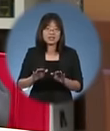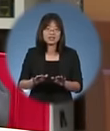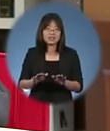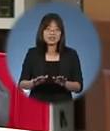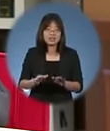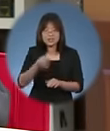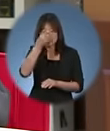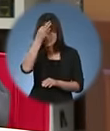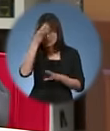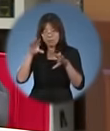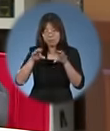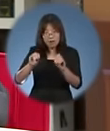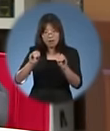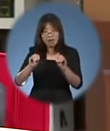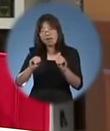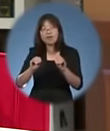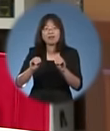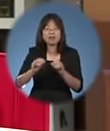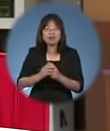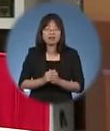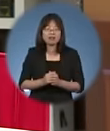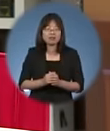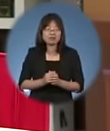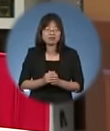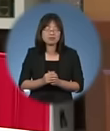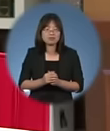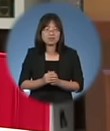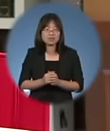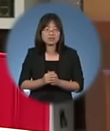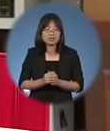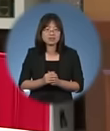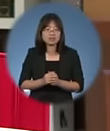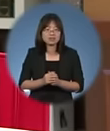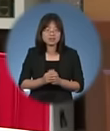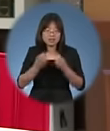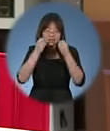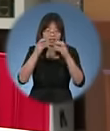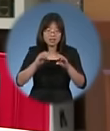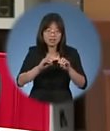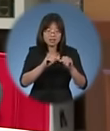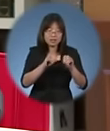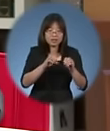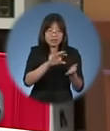거예요. 기능이. 예. 그러다 보니까는 이 그 신대륙에서